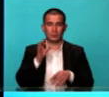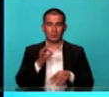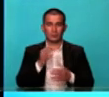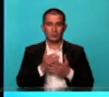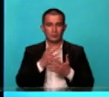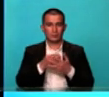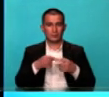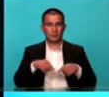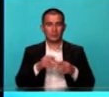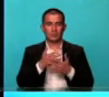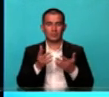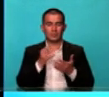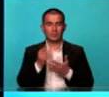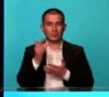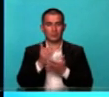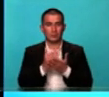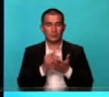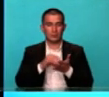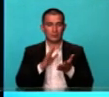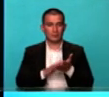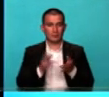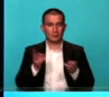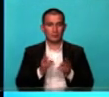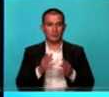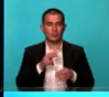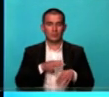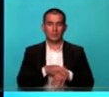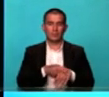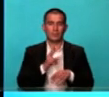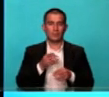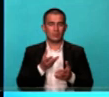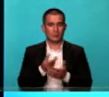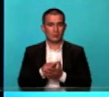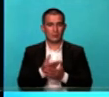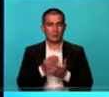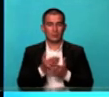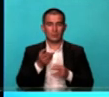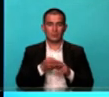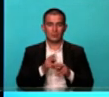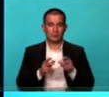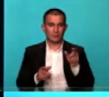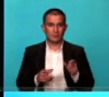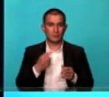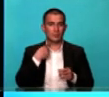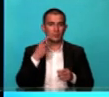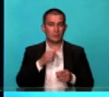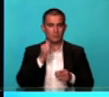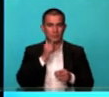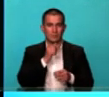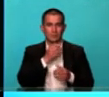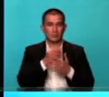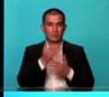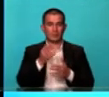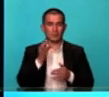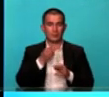organlarida hisobda turishi zarur. Ya'ni soliq to'lovchining identifikatsiya raqami, ya'ni